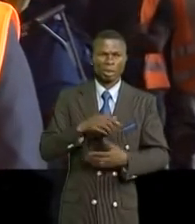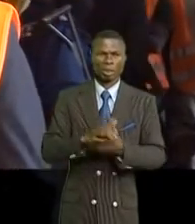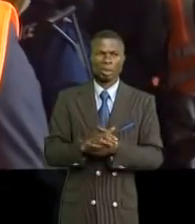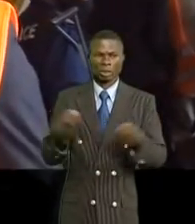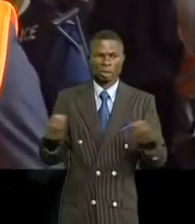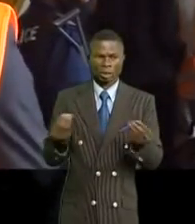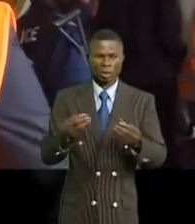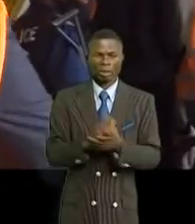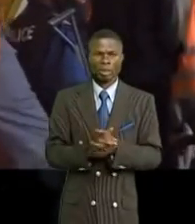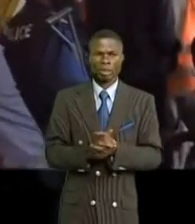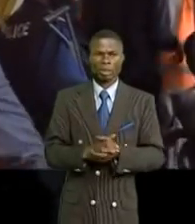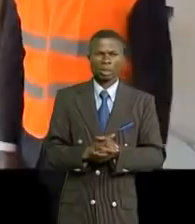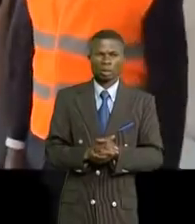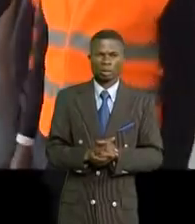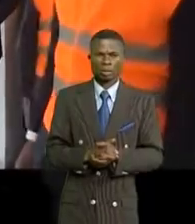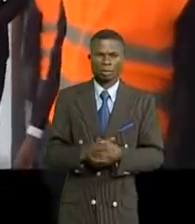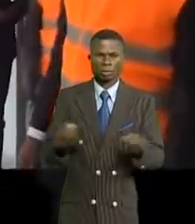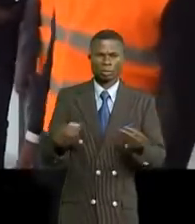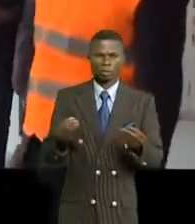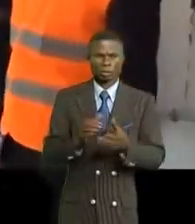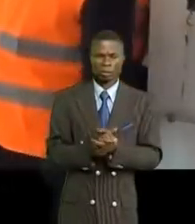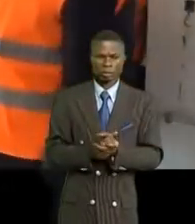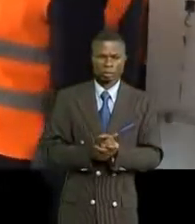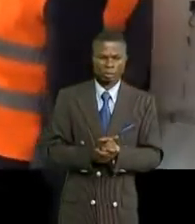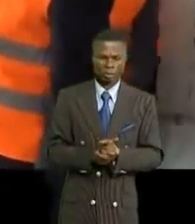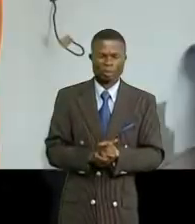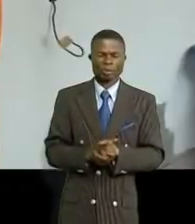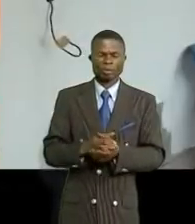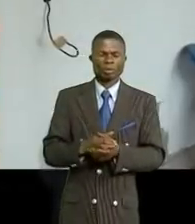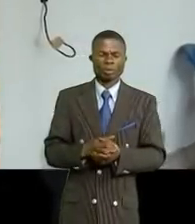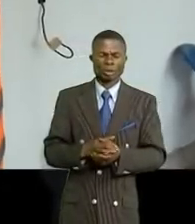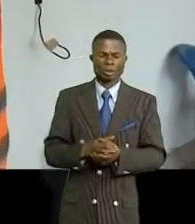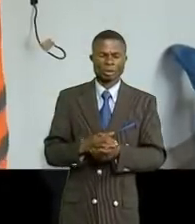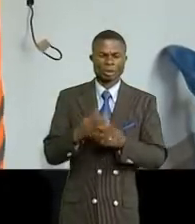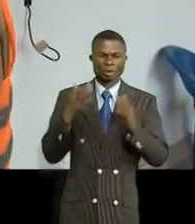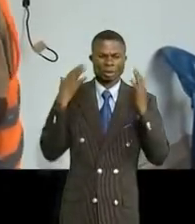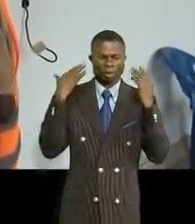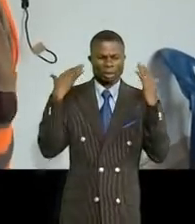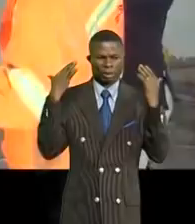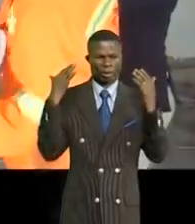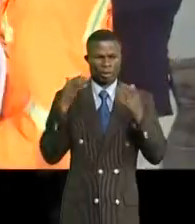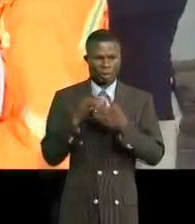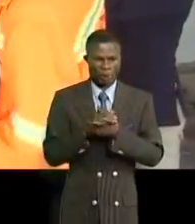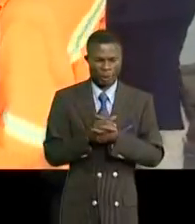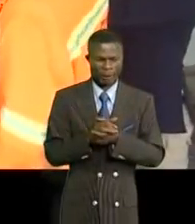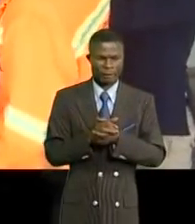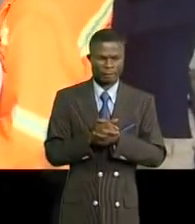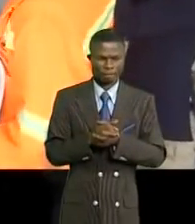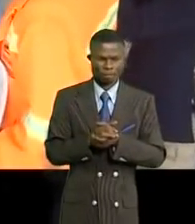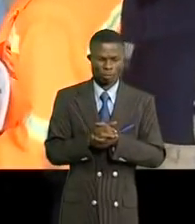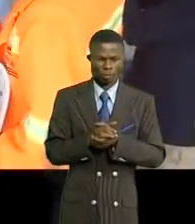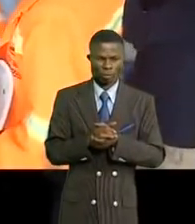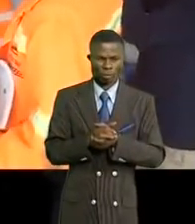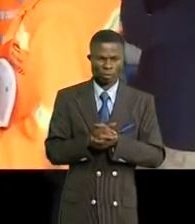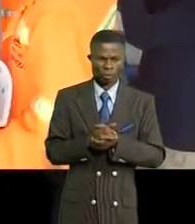d'aller plus vite dans la réforme l'urgence pour le gouvernement s'emballe ou condé dans les missions dévolues au vice-premier ministre ministre de la fonction